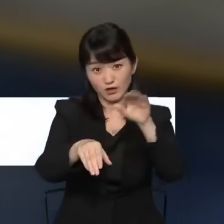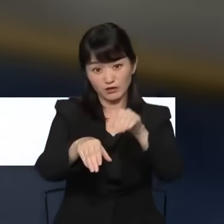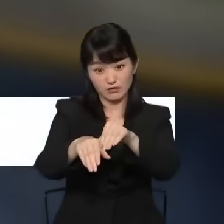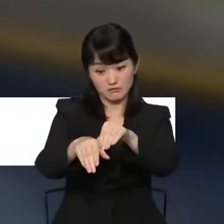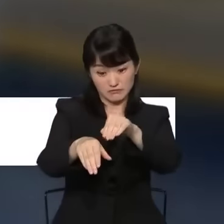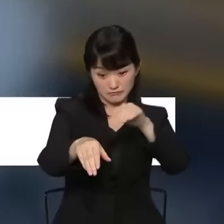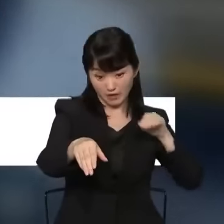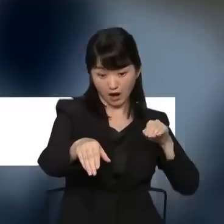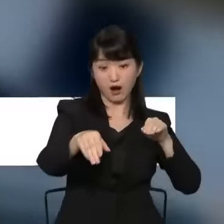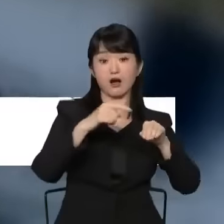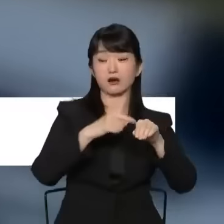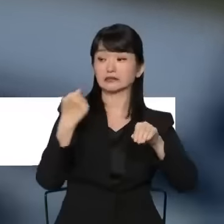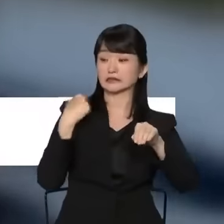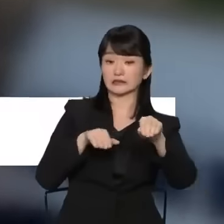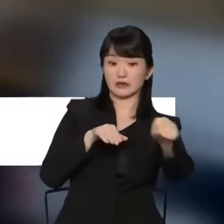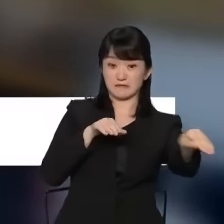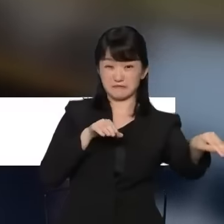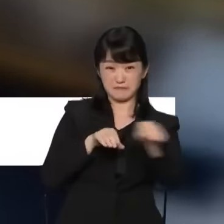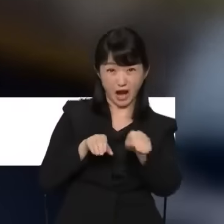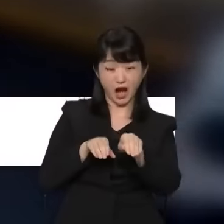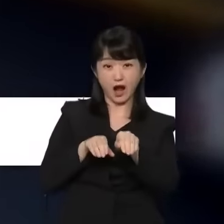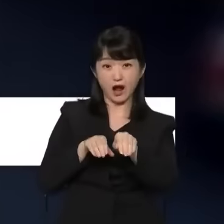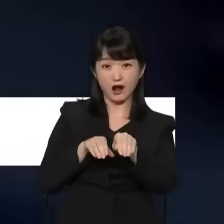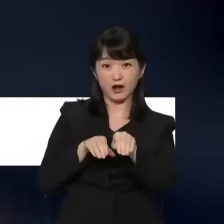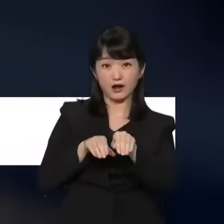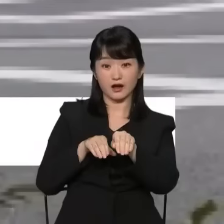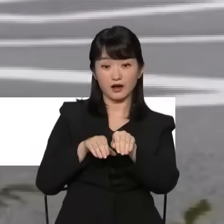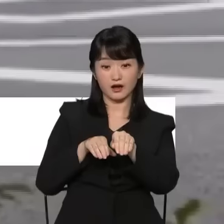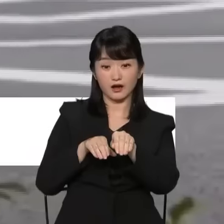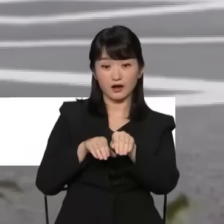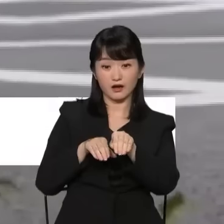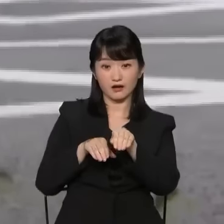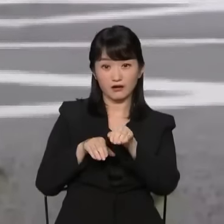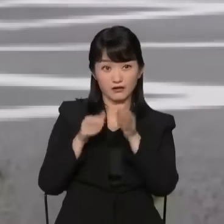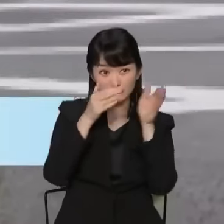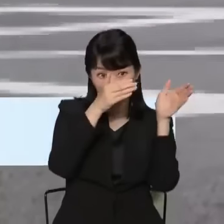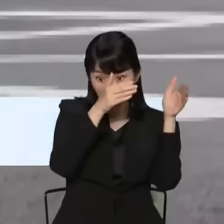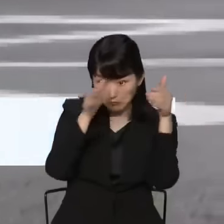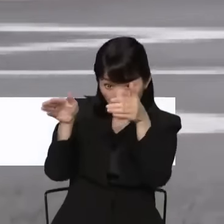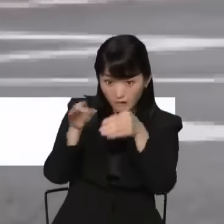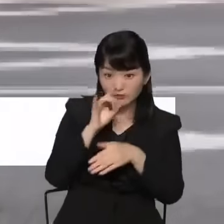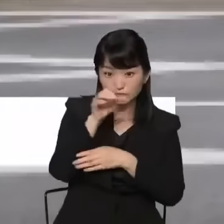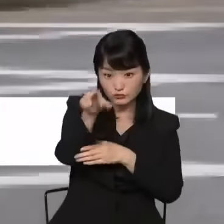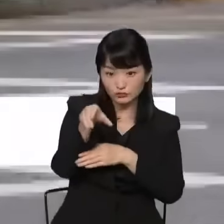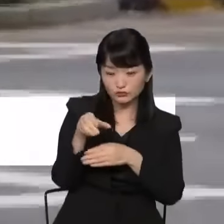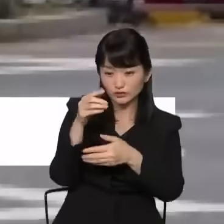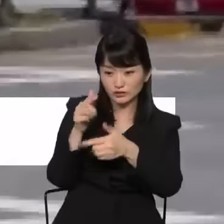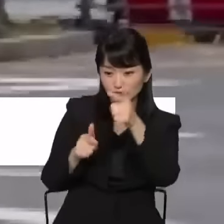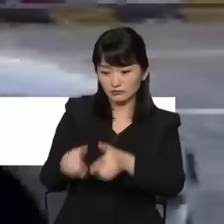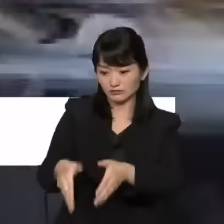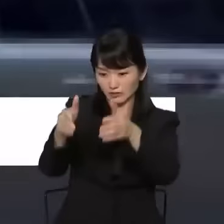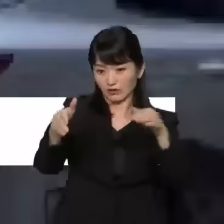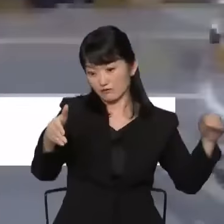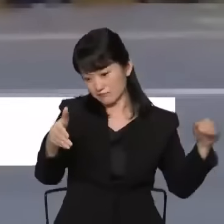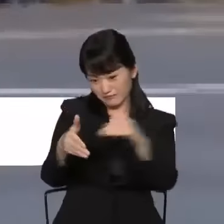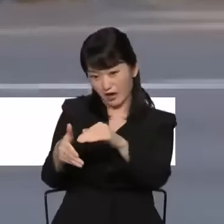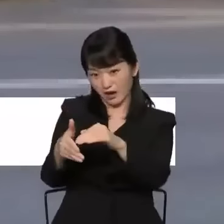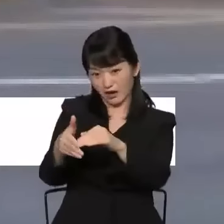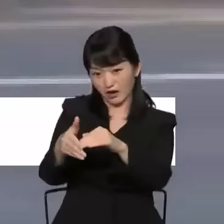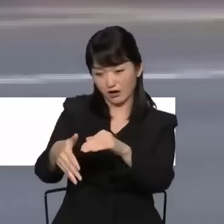또다시 후진하더니 뒤에 있던 차량을 들이받습니다. 방향을 바꿔 중앙 화단을 들이받더니 다시